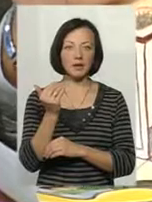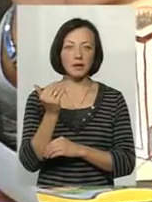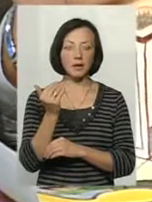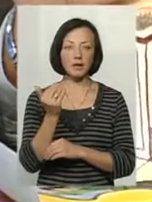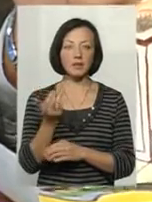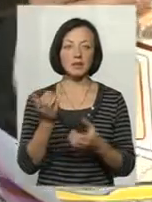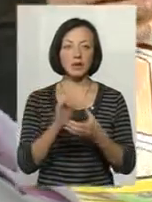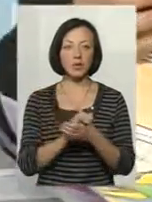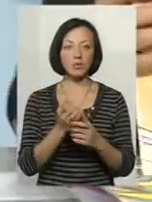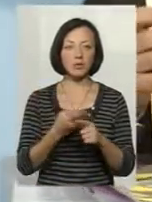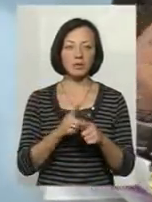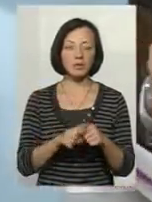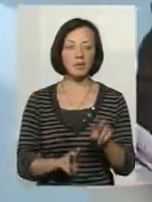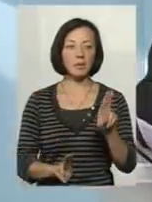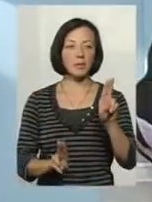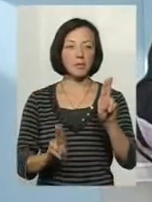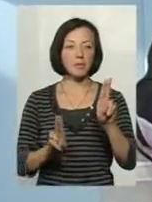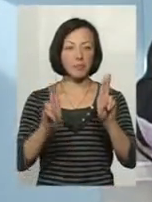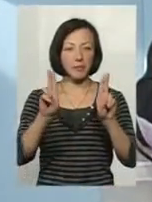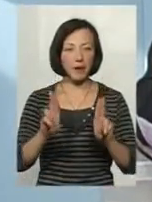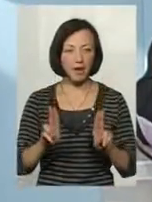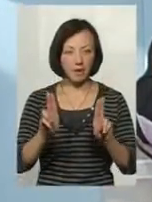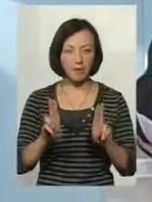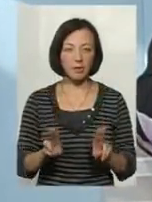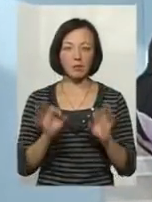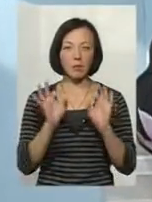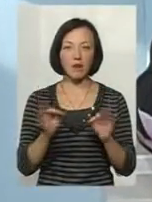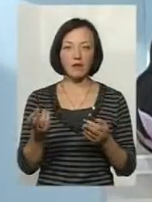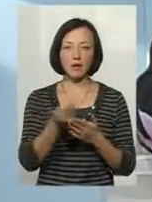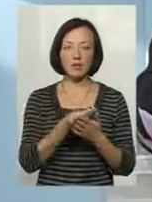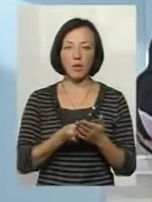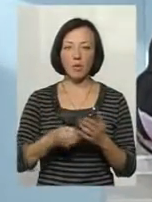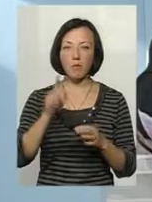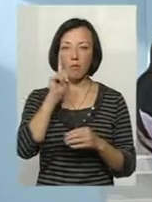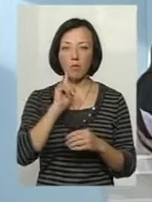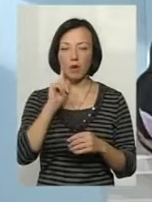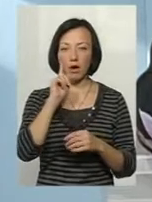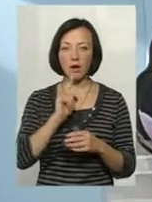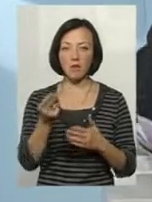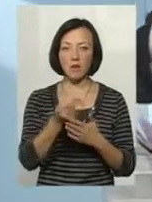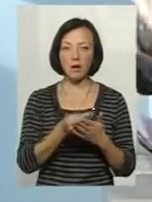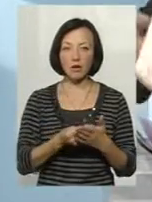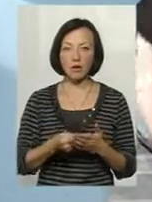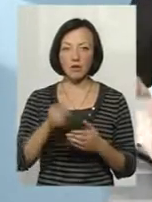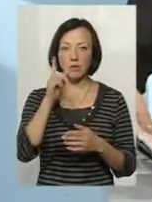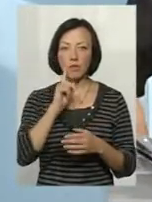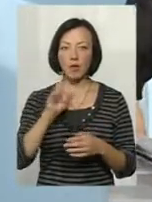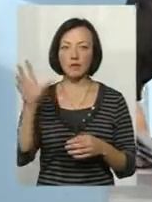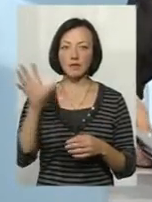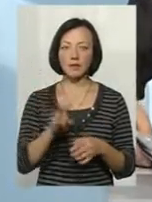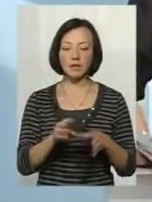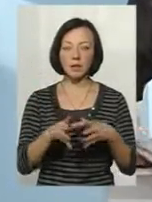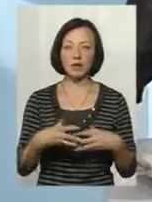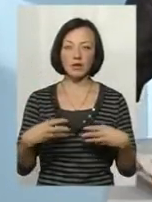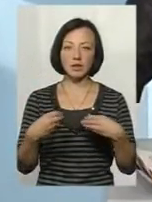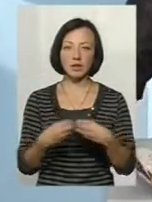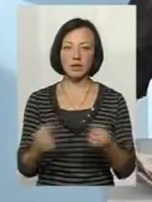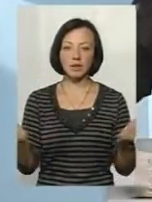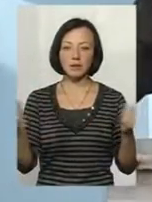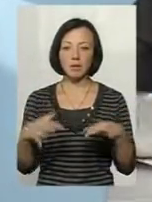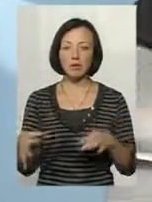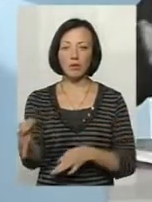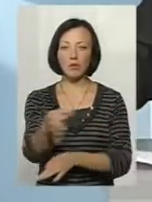знайомиться з цими правилами для того, щоб правильно намалювати, поки малює, поки вся родина збирається,